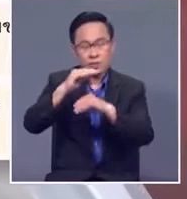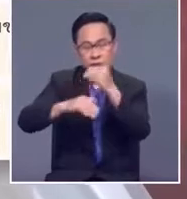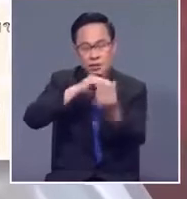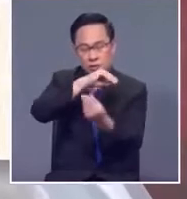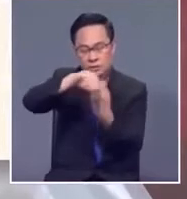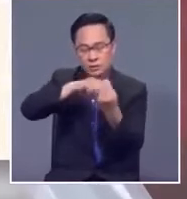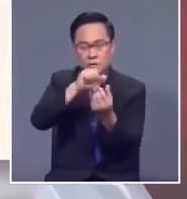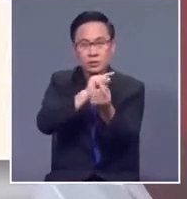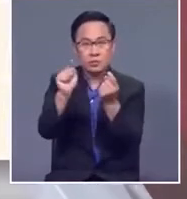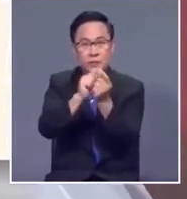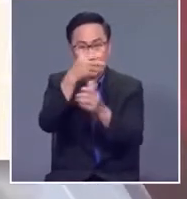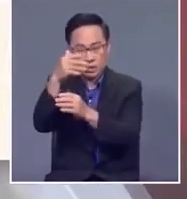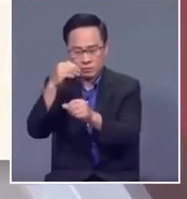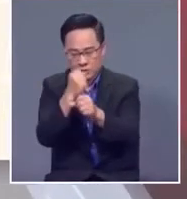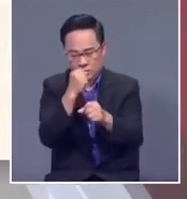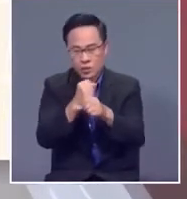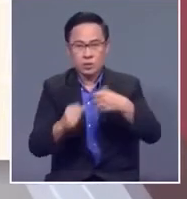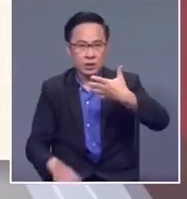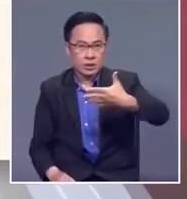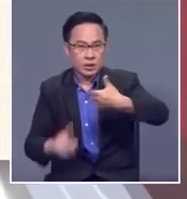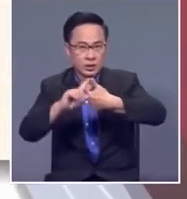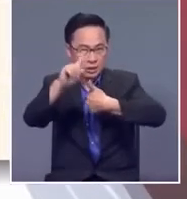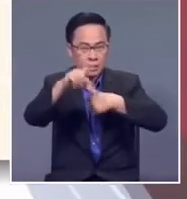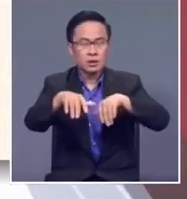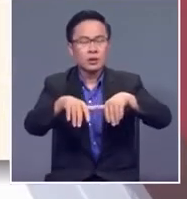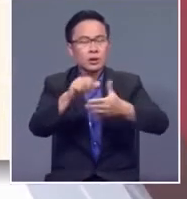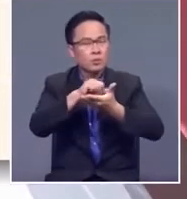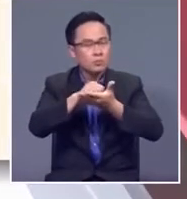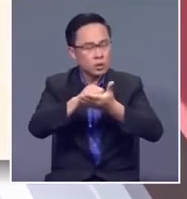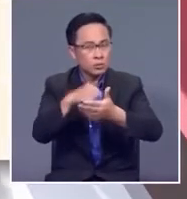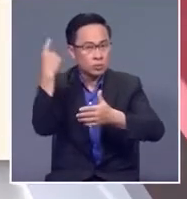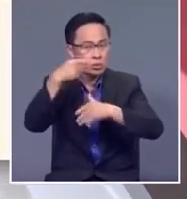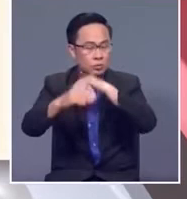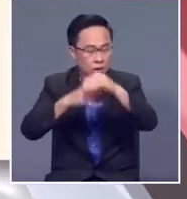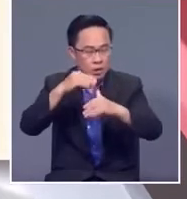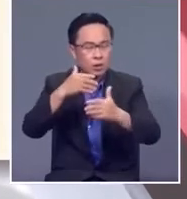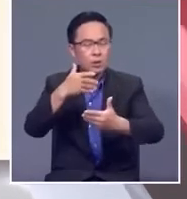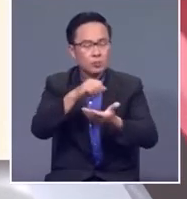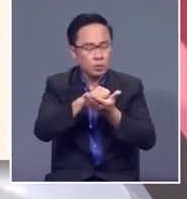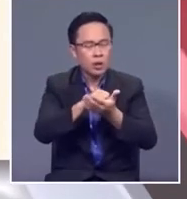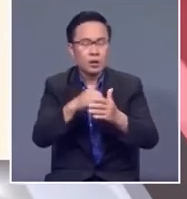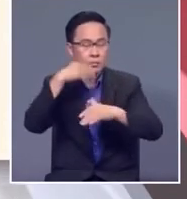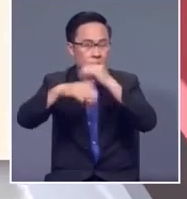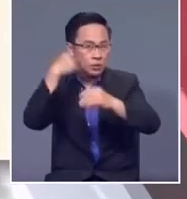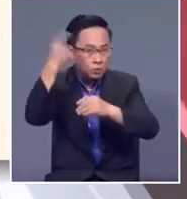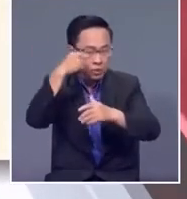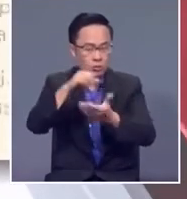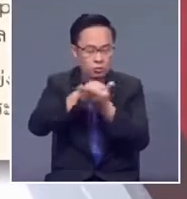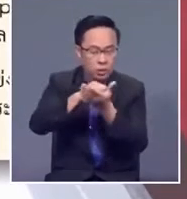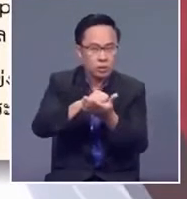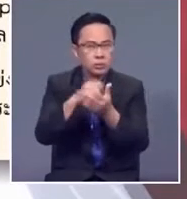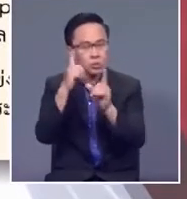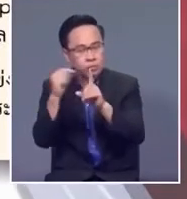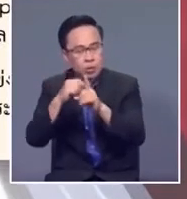กอบด้วยการพัฒนาการท่องเที่ยวและธุรกิจบริการเชิงสร้างสรรค์ต่อเนื่องให้มีคุณภาพเพื่อสร้างมูลค่าเพิ่มอย่างยั่งยื